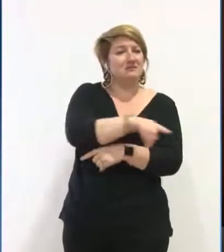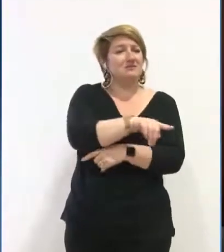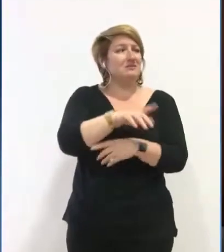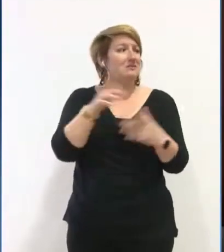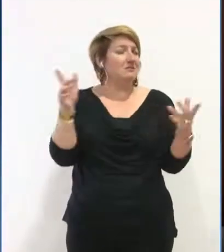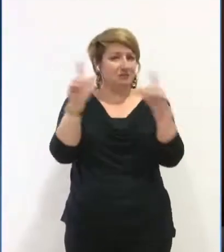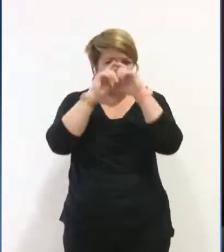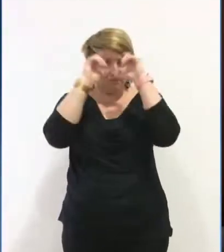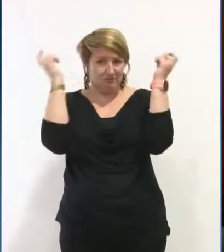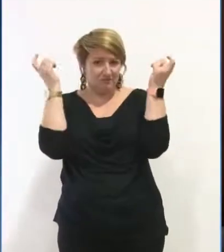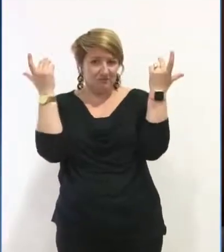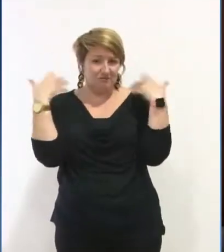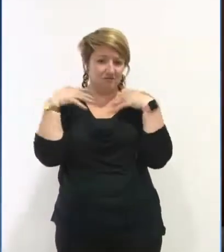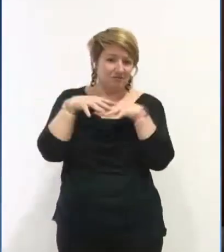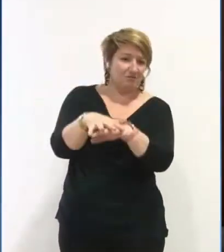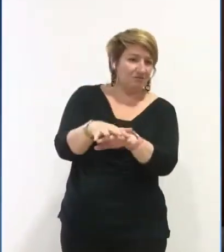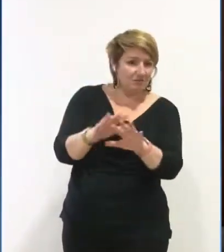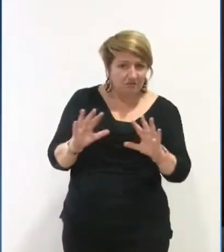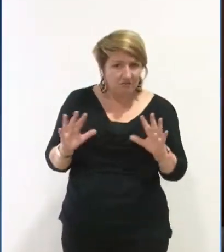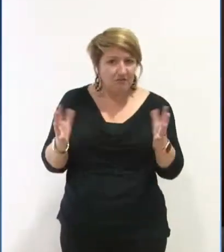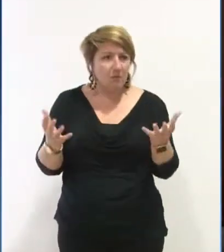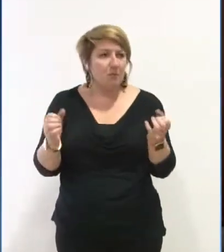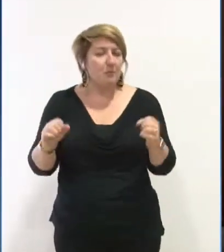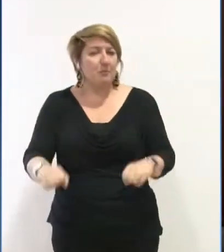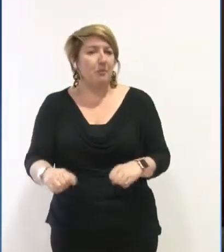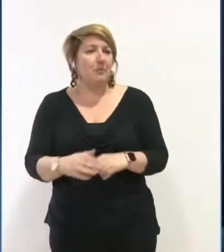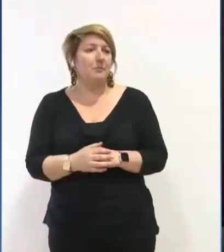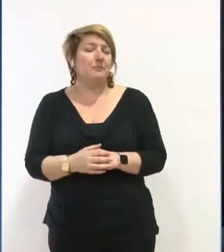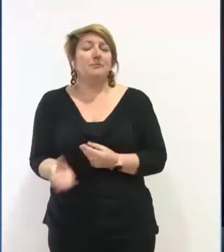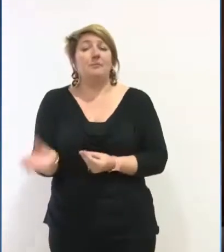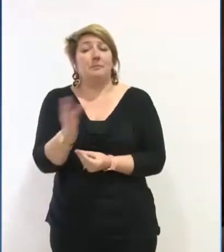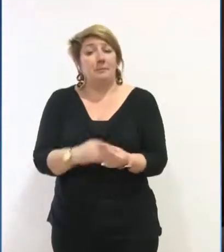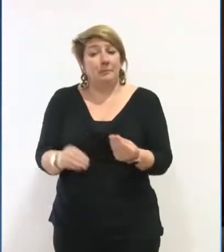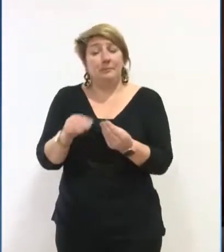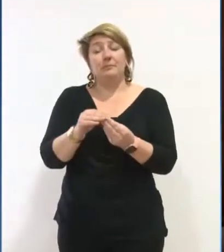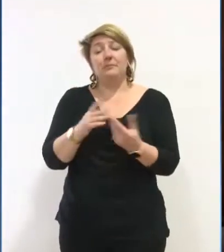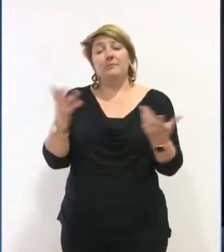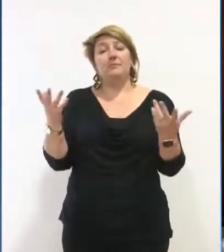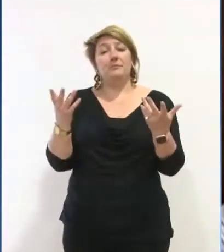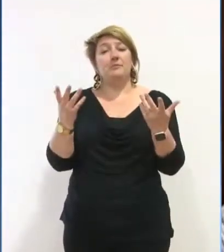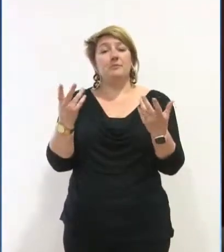aussi fusionner? Quant à leur représentation au conseil